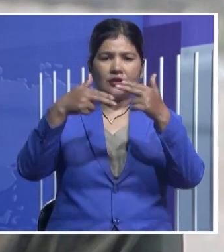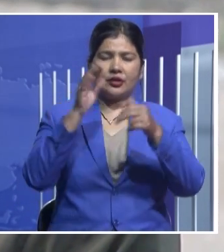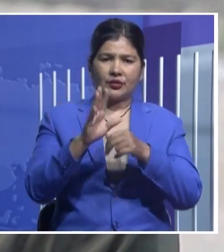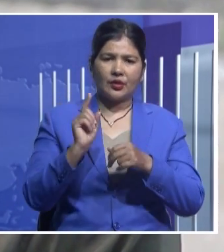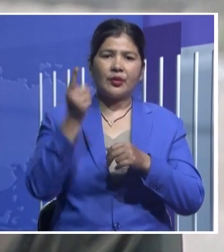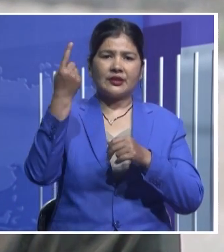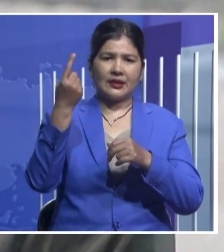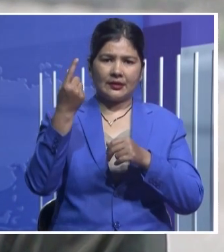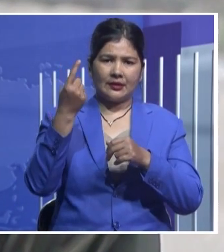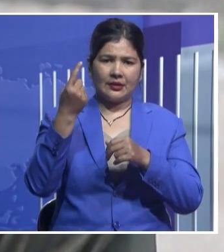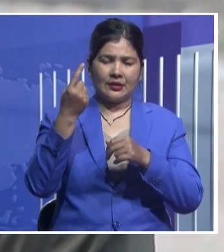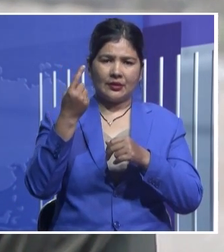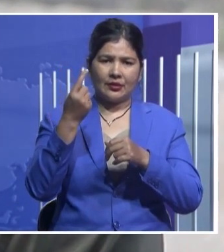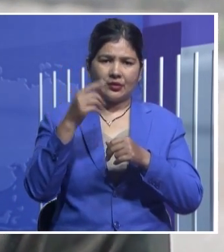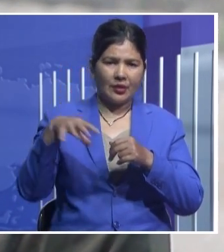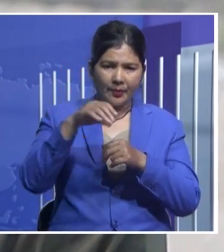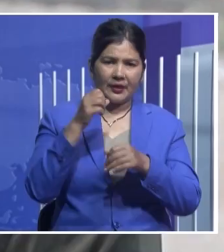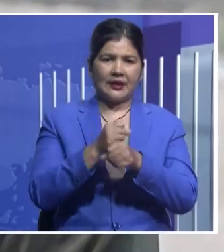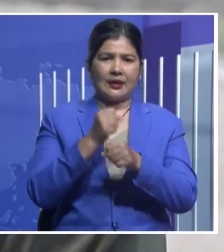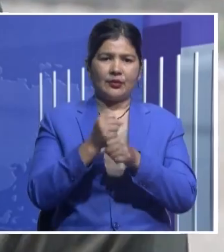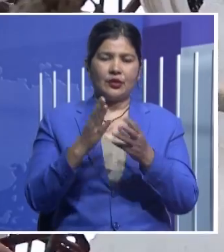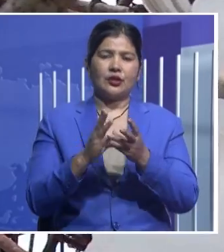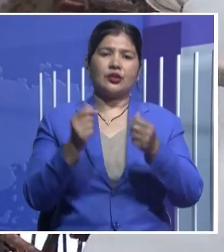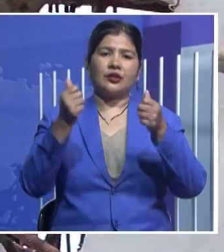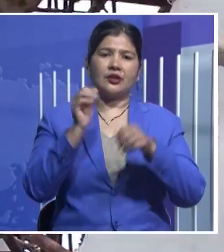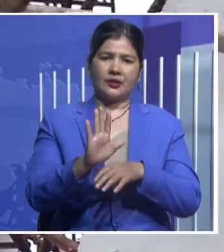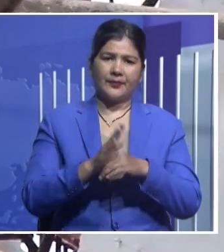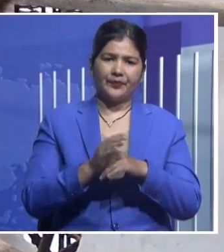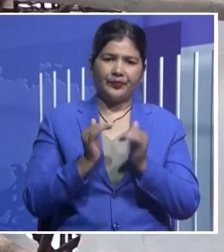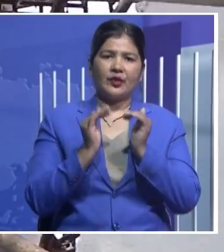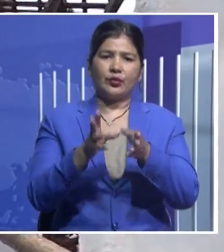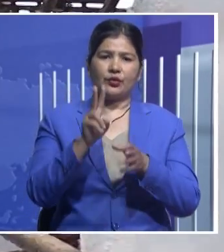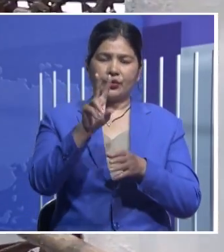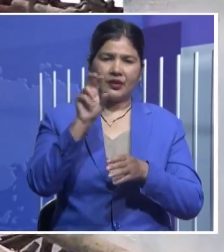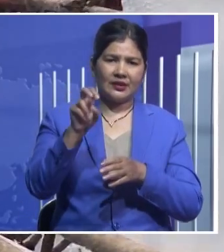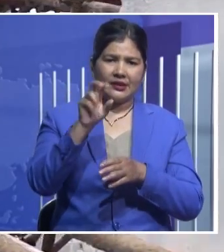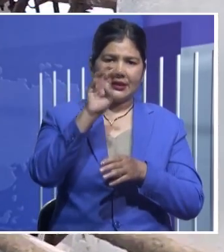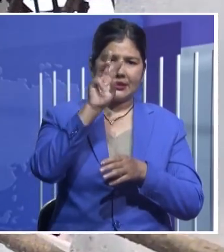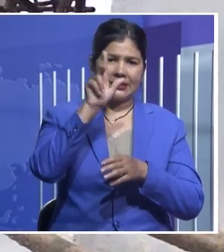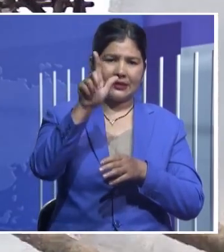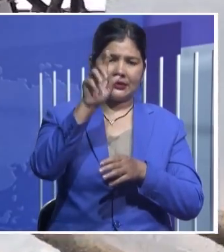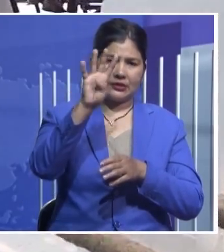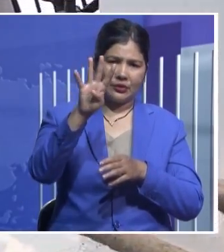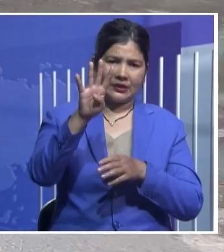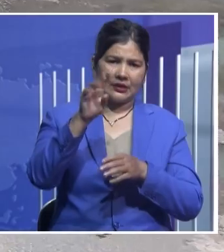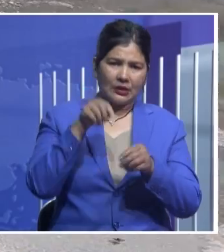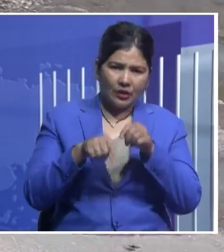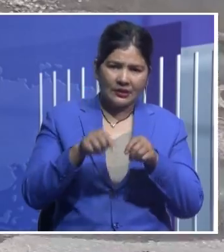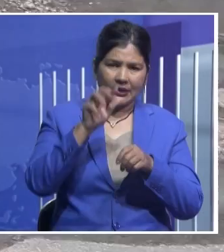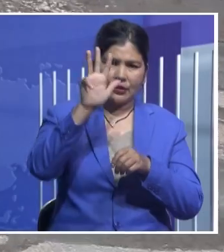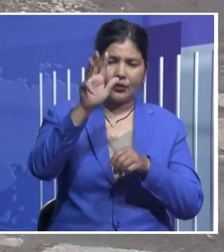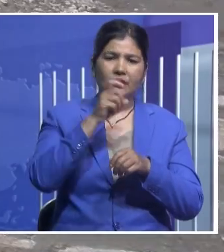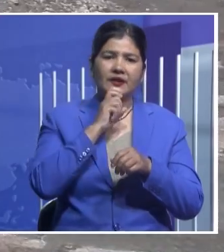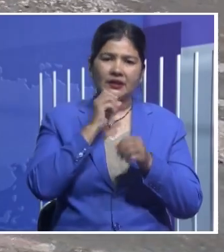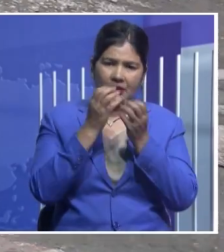वैशाख छुदाछुदासम्ममा यो सम्पूर्ण कार्यविधि सम्पन्न हुने छ। पुलको 2074 साल असार 9 गते निर्माण कार्य सम्पन्न